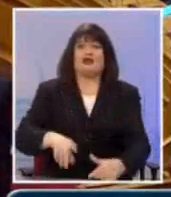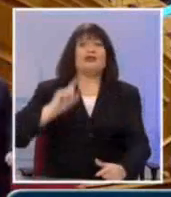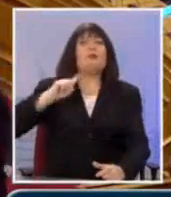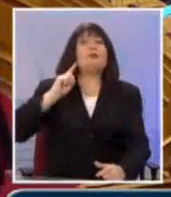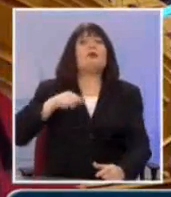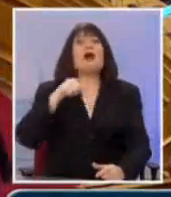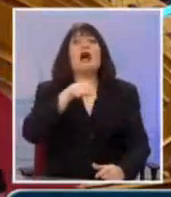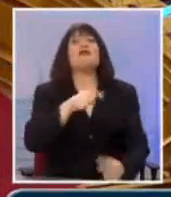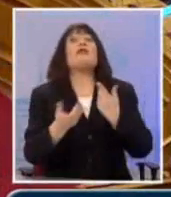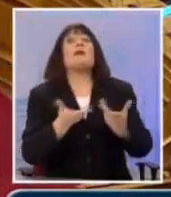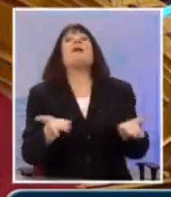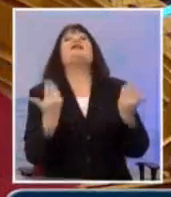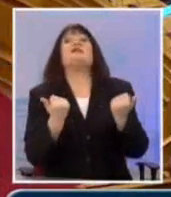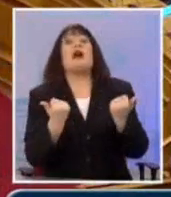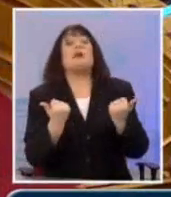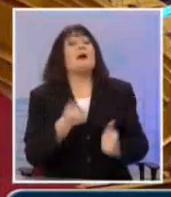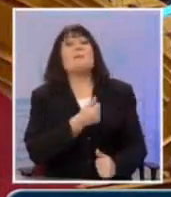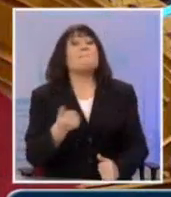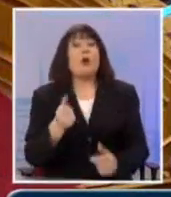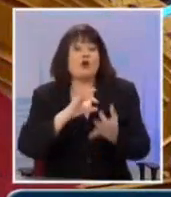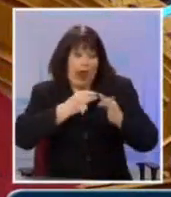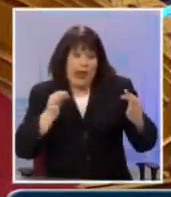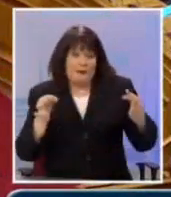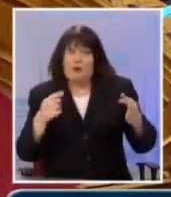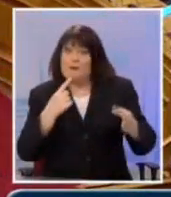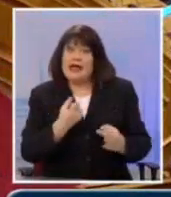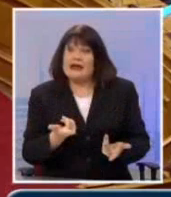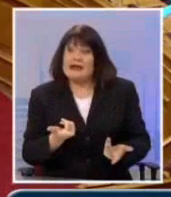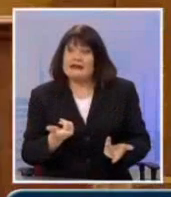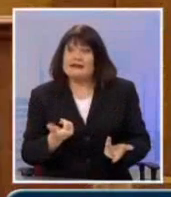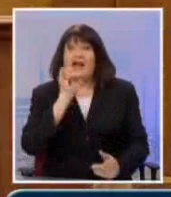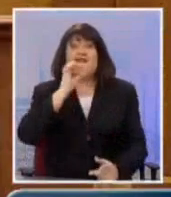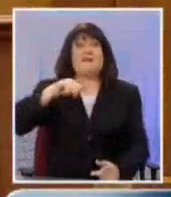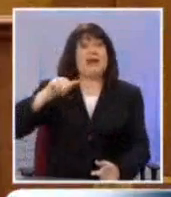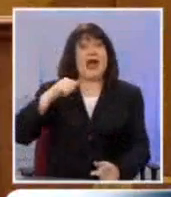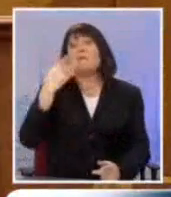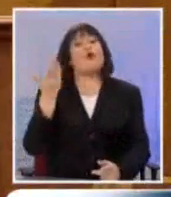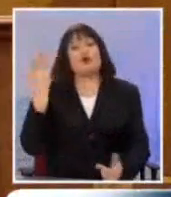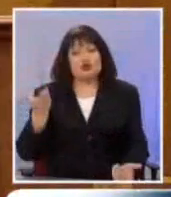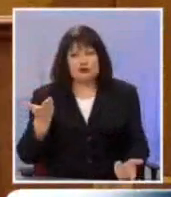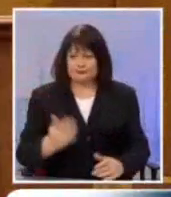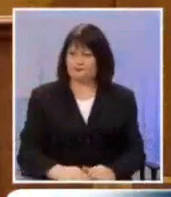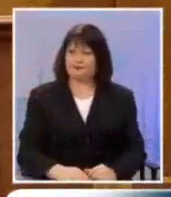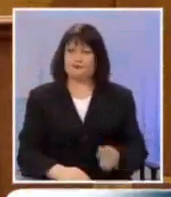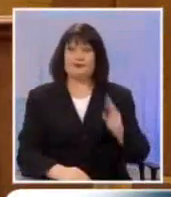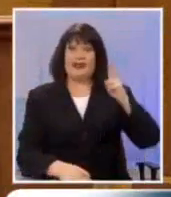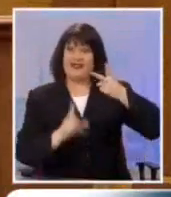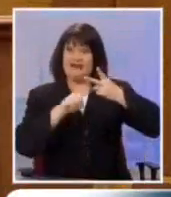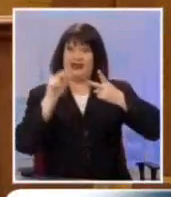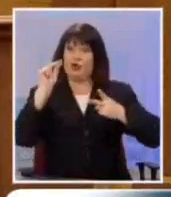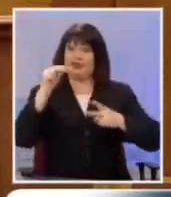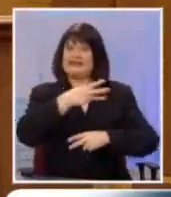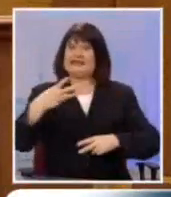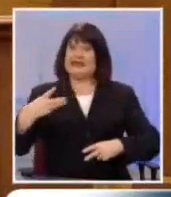μέρος μιας διαπραγμάτευσης και είναι μόνο οι λεπτομέρειες πόσο θα είναι το ΦΠΑ? Να σας κάνω και τη δεύτερη υπόσχεση, που η